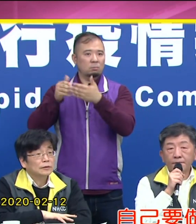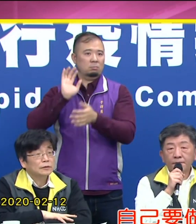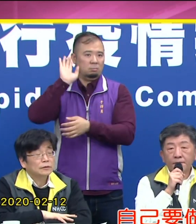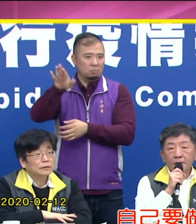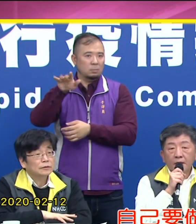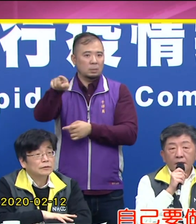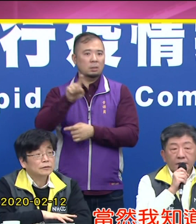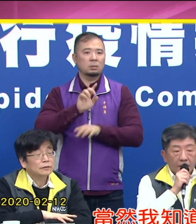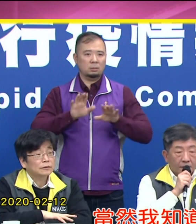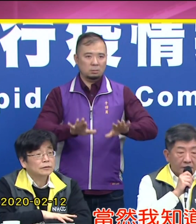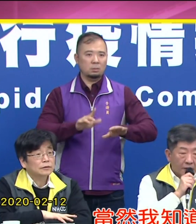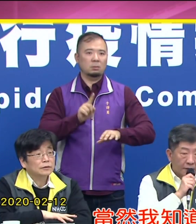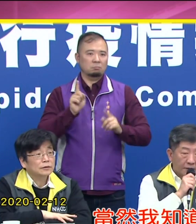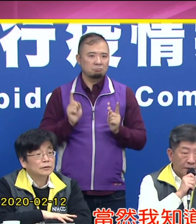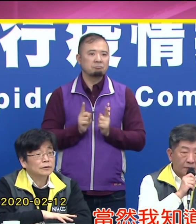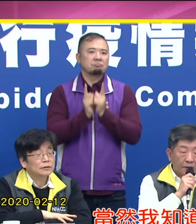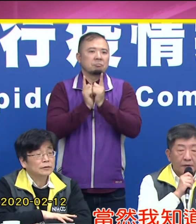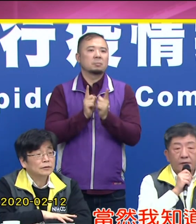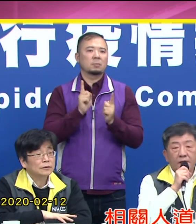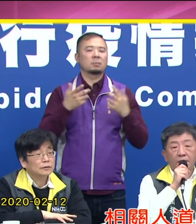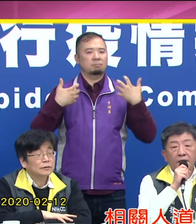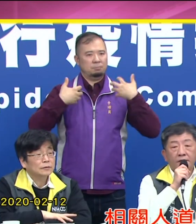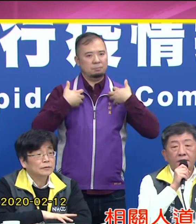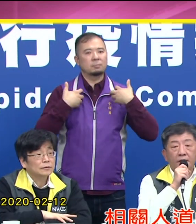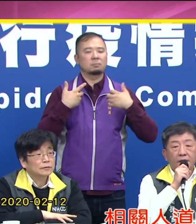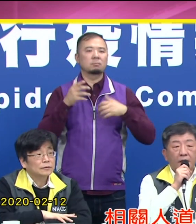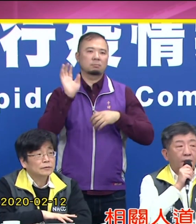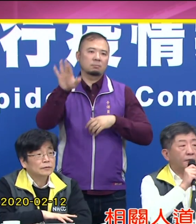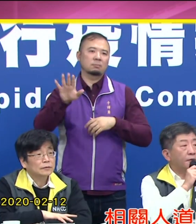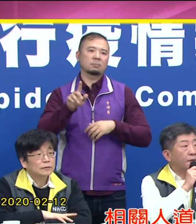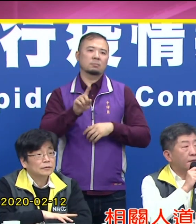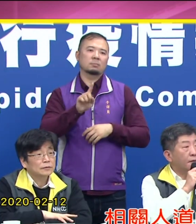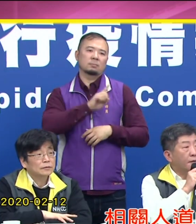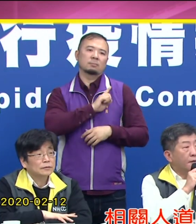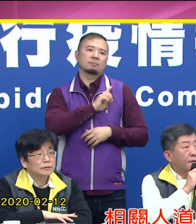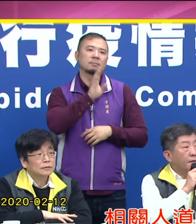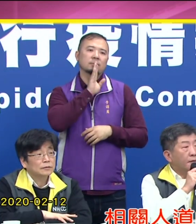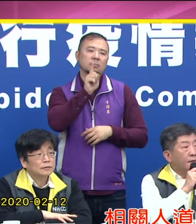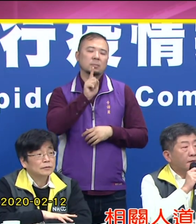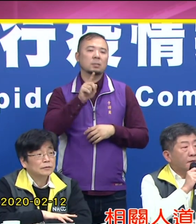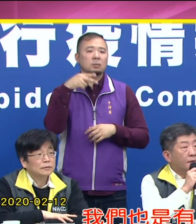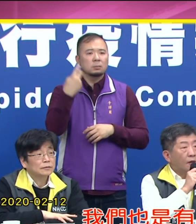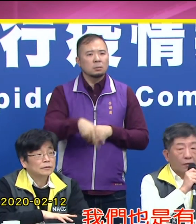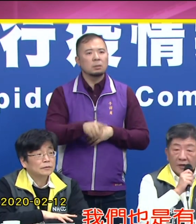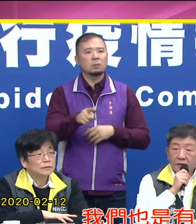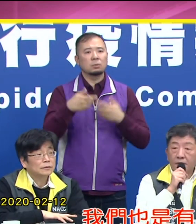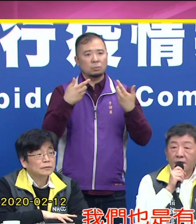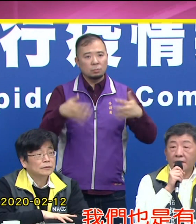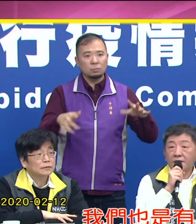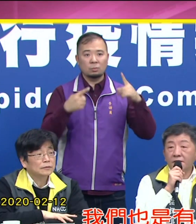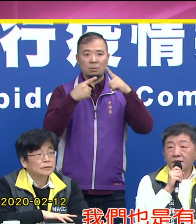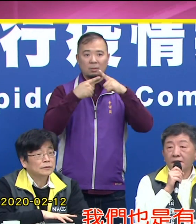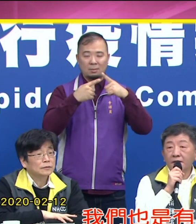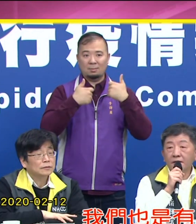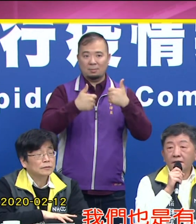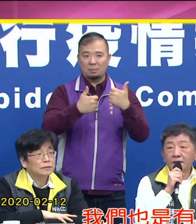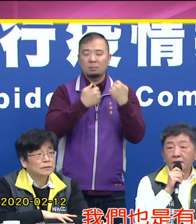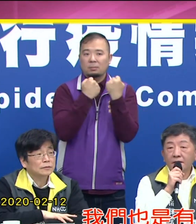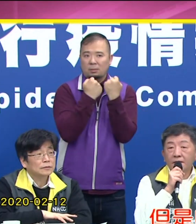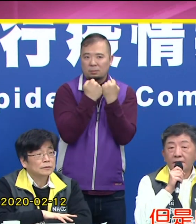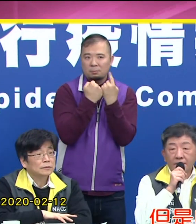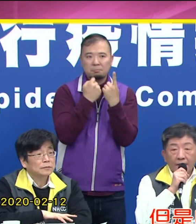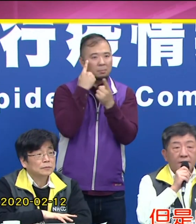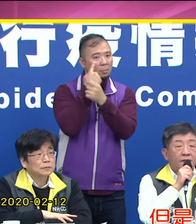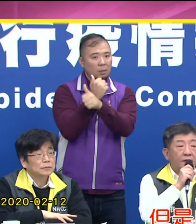吓呆了嘛，因为能量可能会有问题嘛。于是乎不得已，陈时中今天只好做这个决定，就是我们只能量能行事。但为什